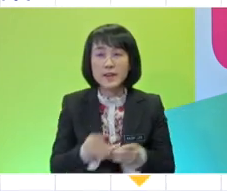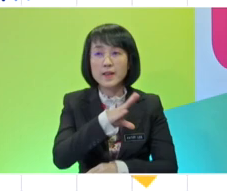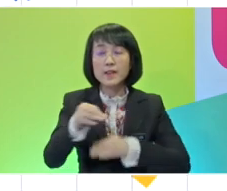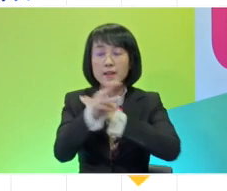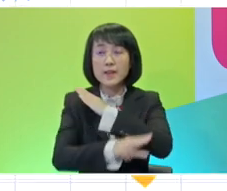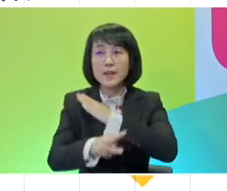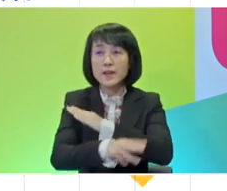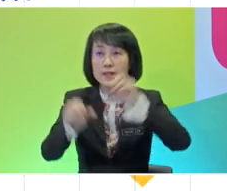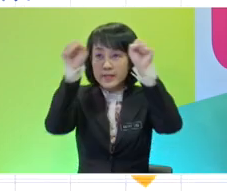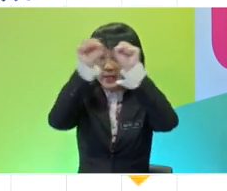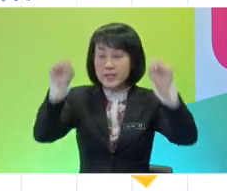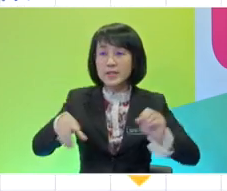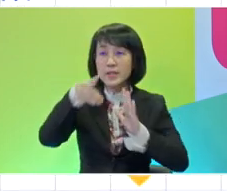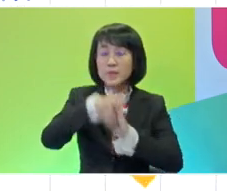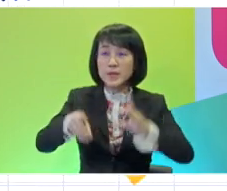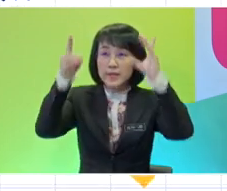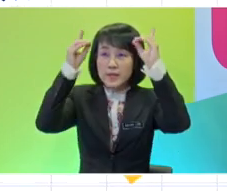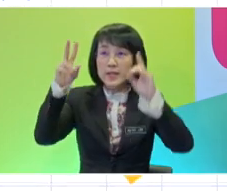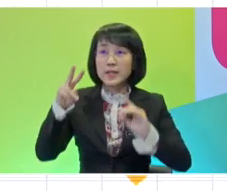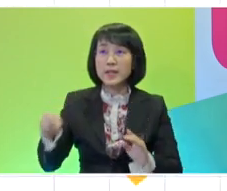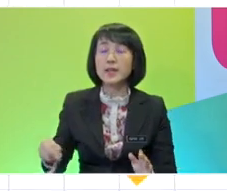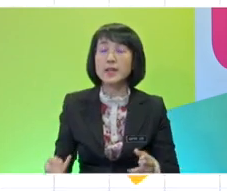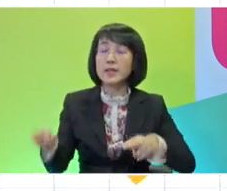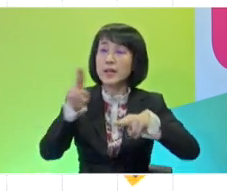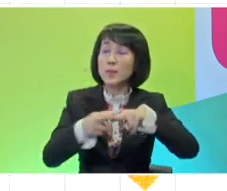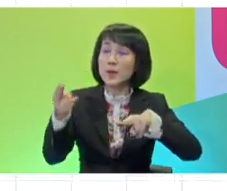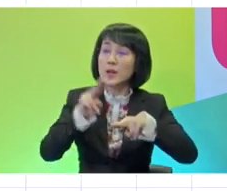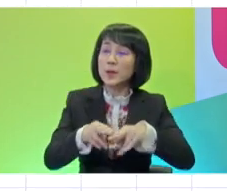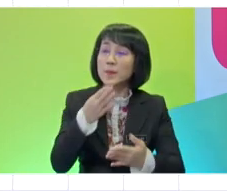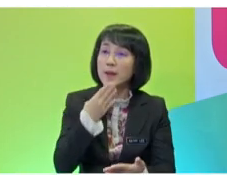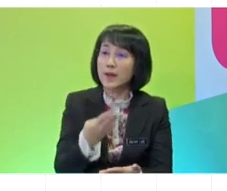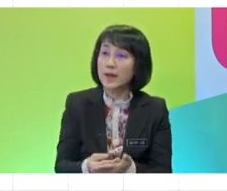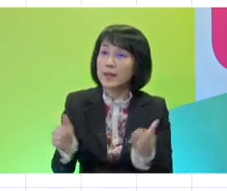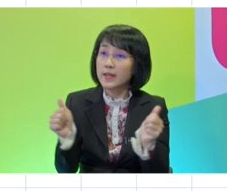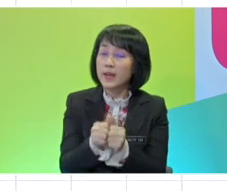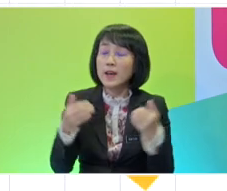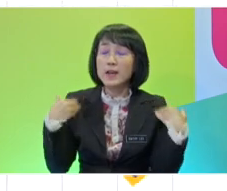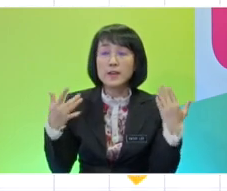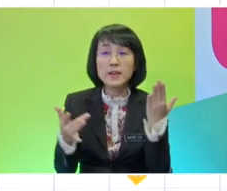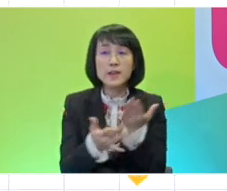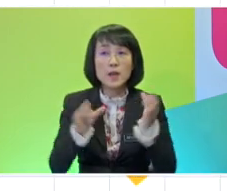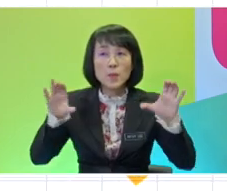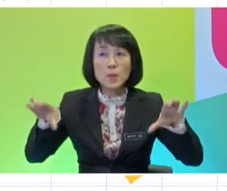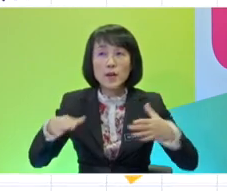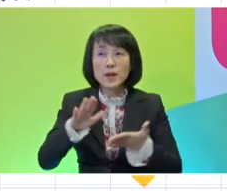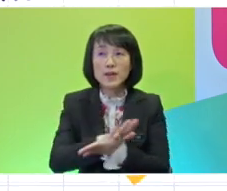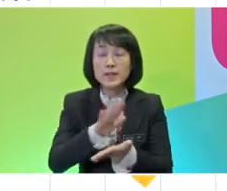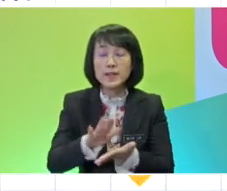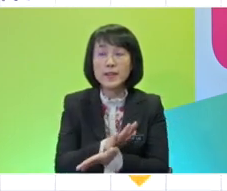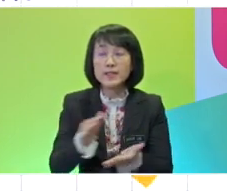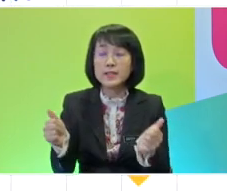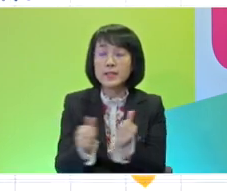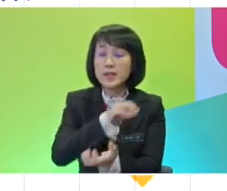bertambah baik dengan adanya teknologi pembuatan kertas daripada campuran kulit pokok serpihan alami dan jaring